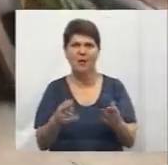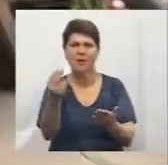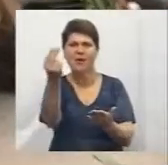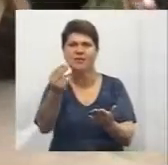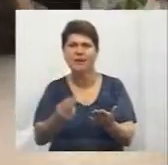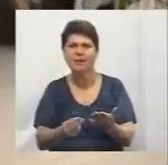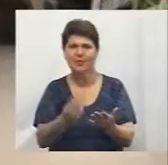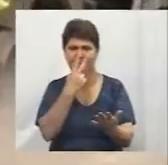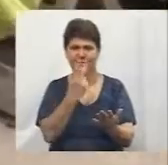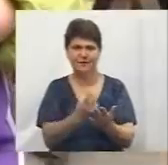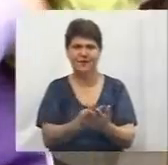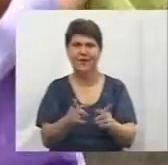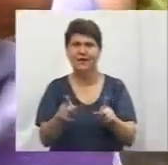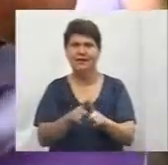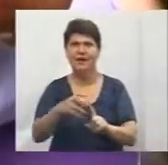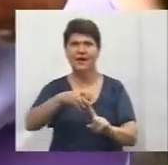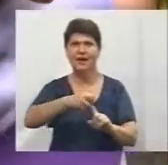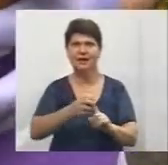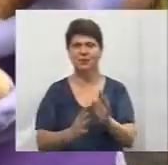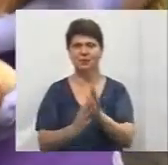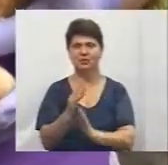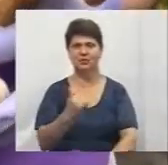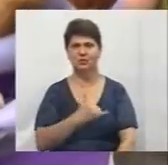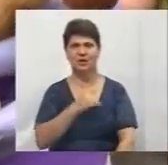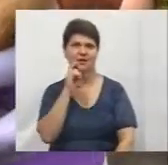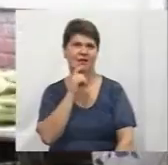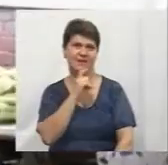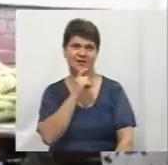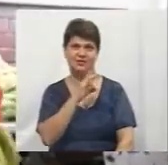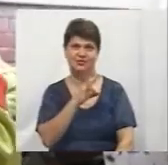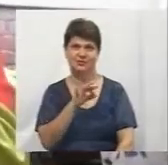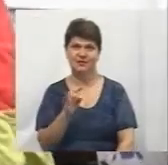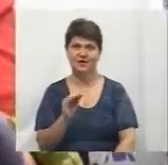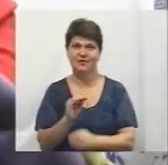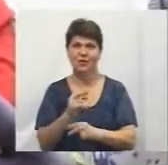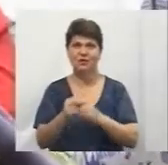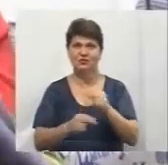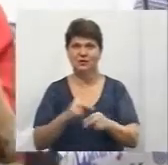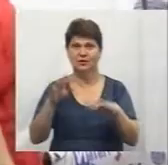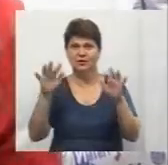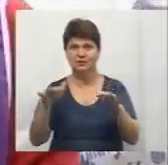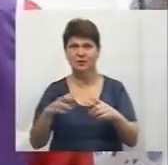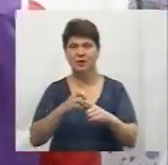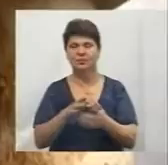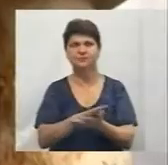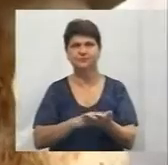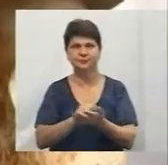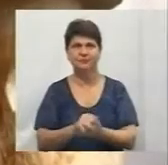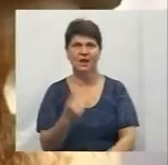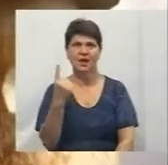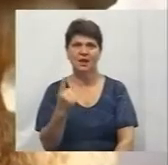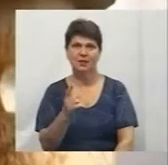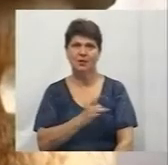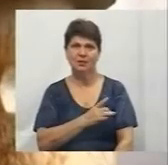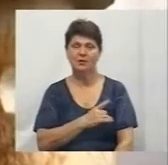ще покажу. Отакі грибочки ростуть у нас на Вінниччині. Додає, через дощі гриби псуються. За кілограм білих